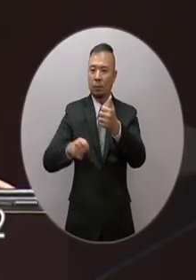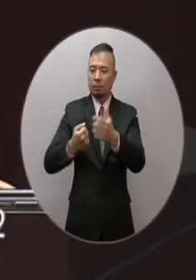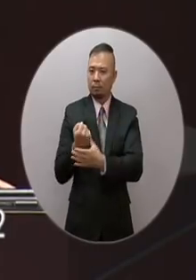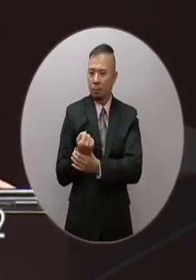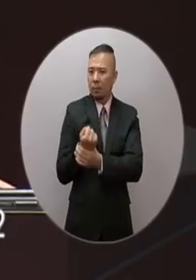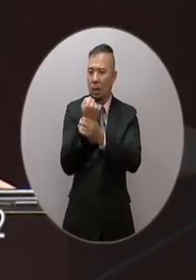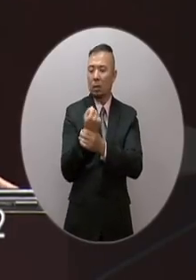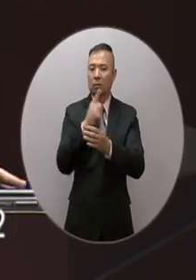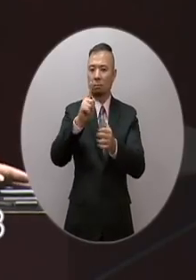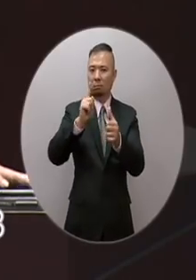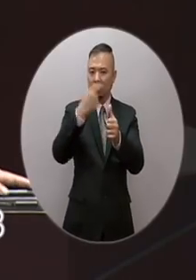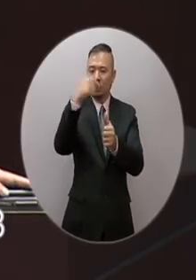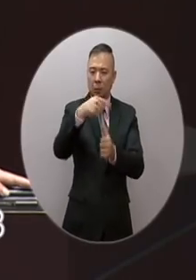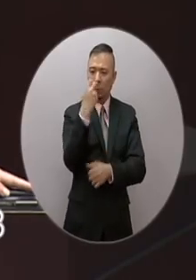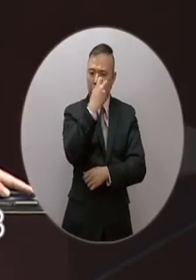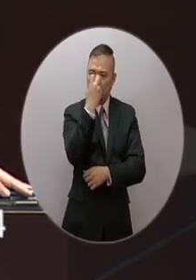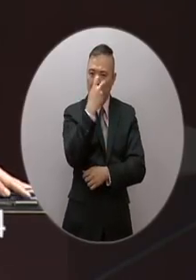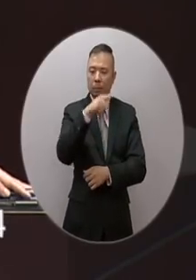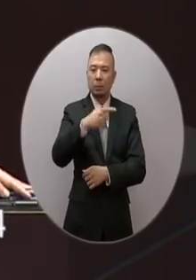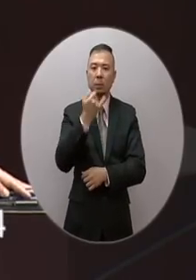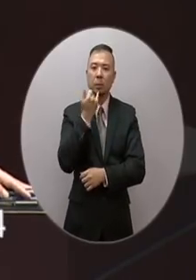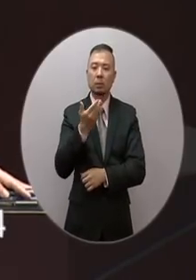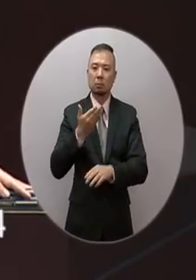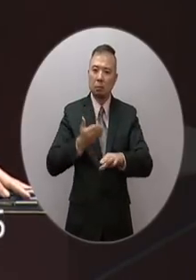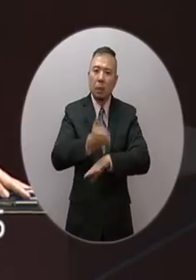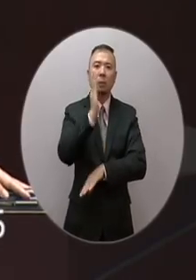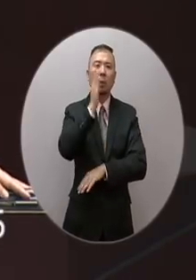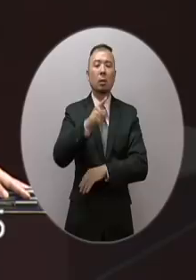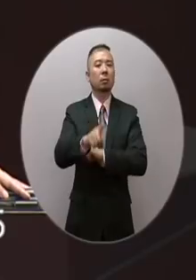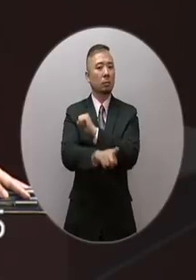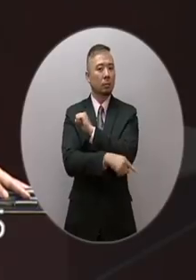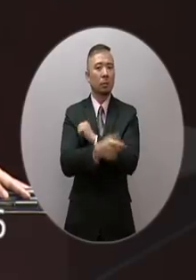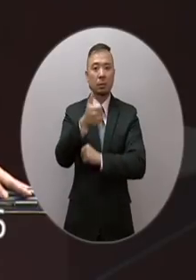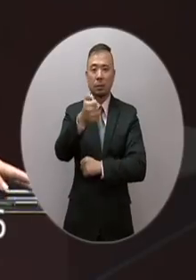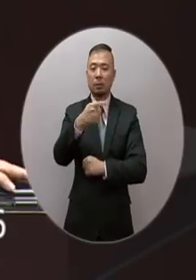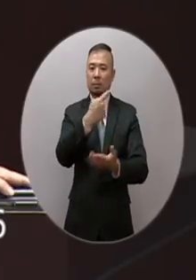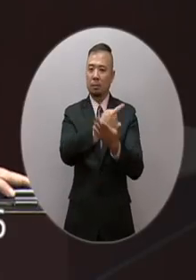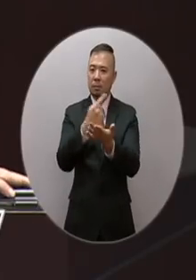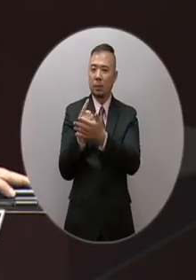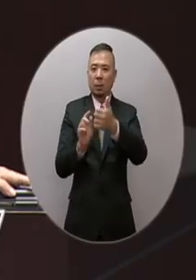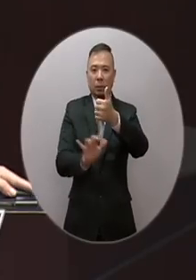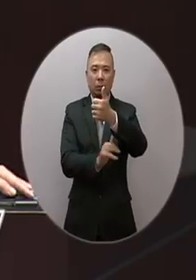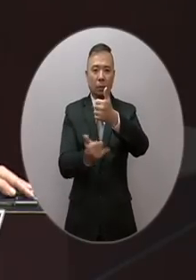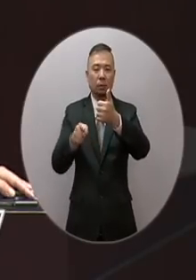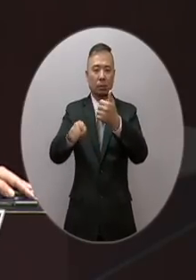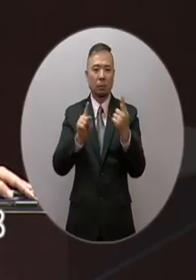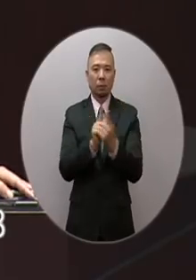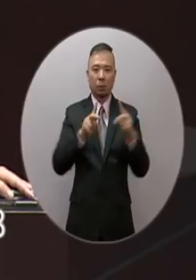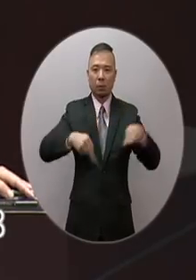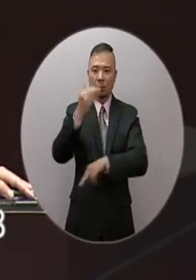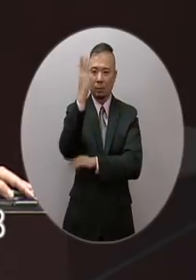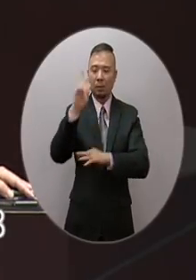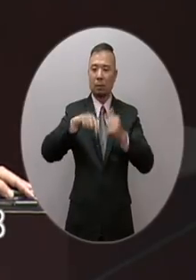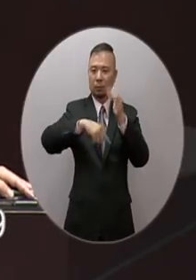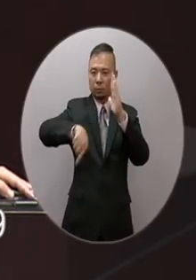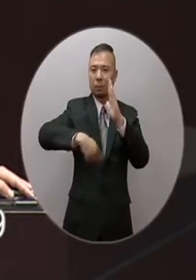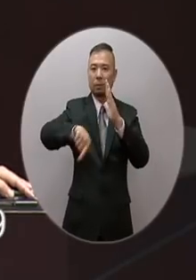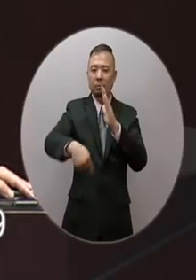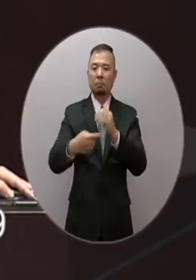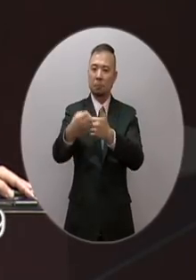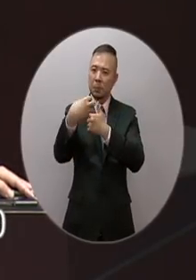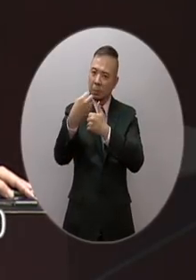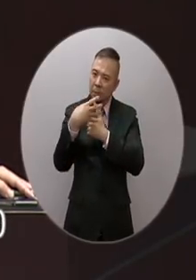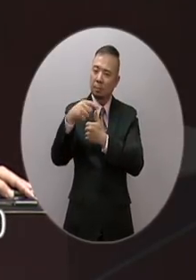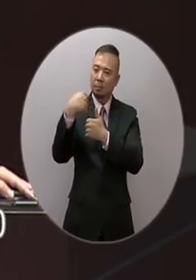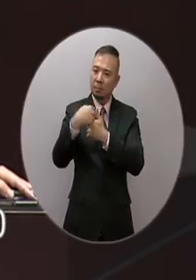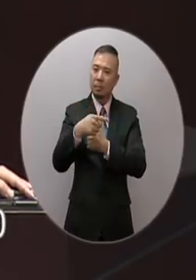议，顺利通过。最后再次感谢各位委员对本院施政的宝贵意见，也感